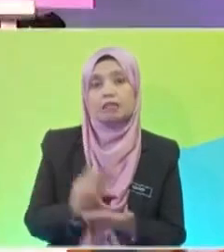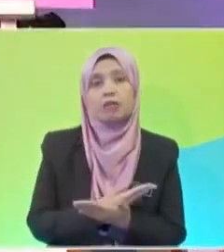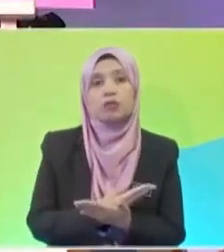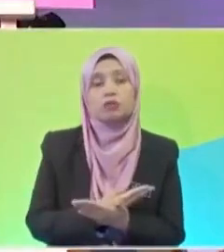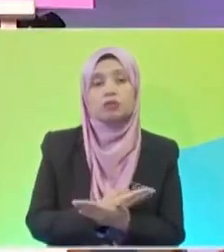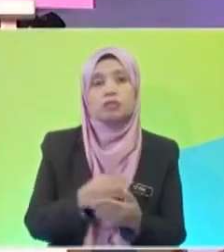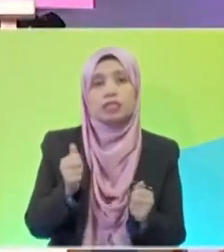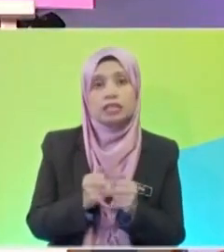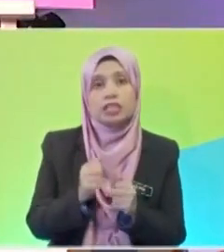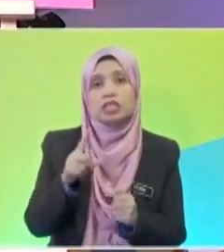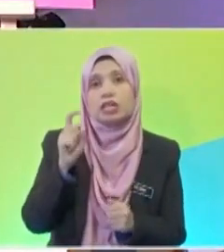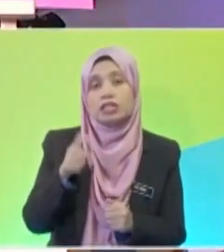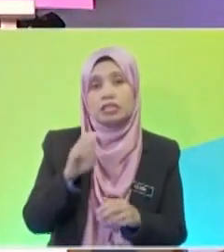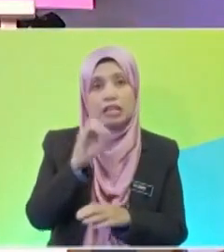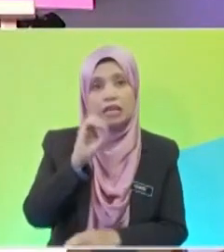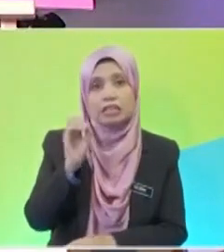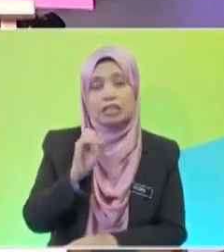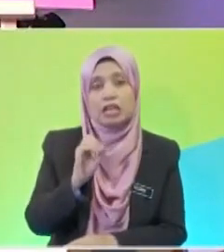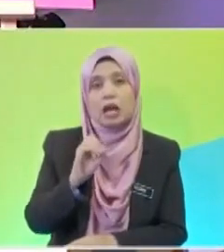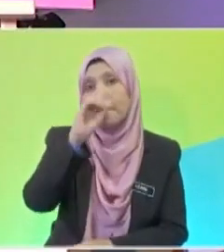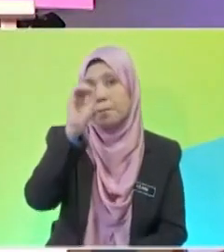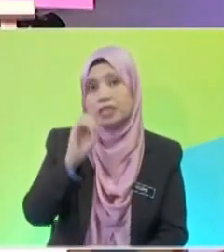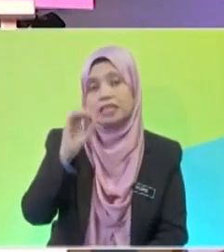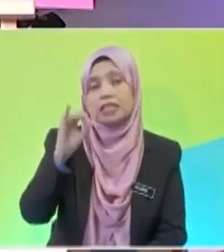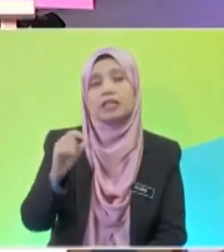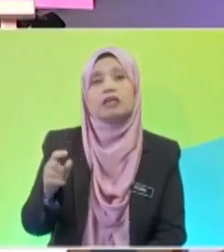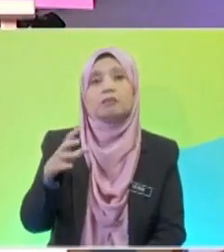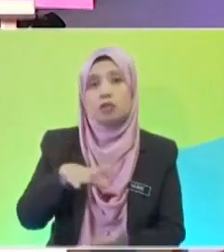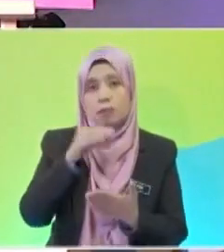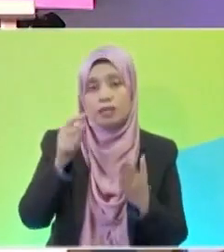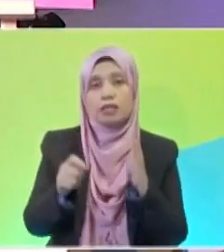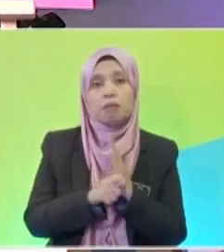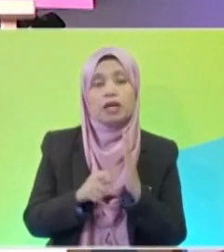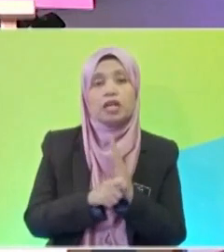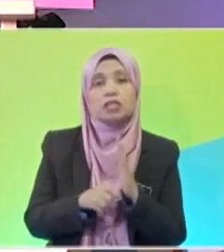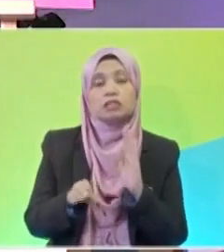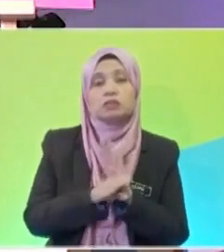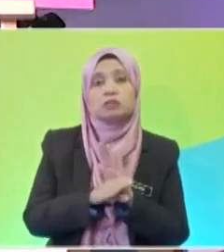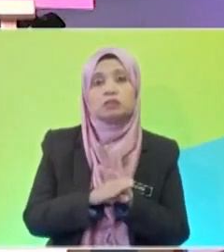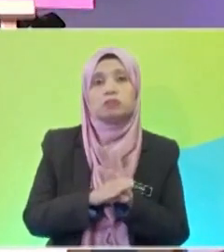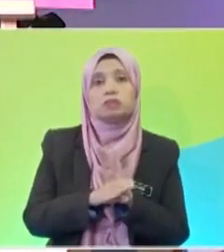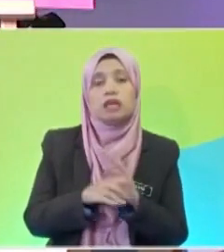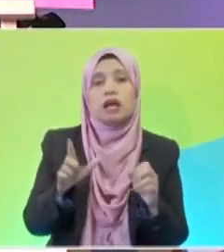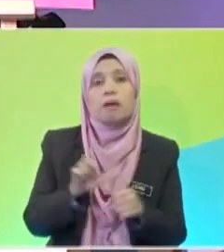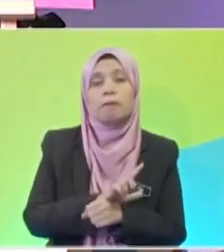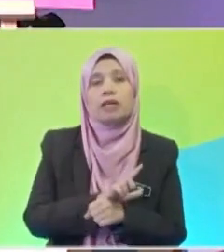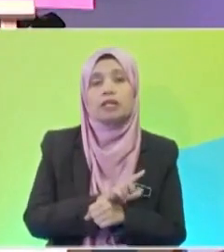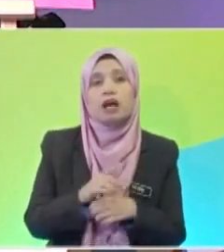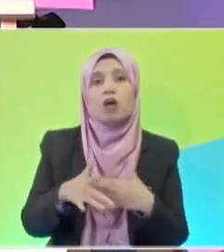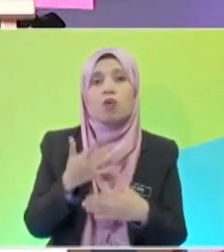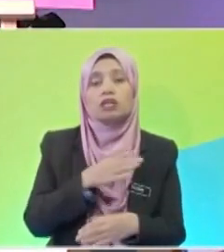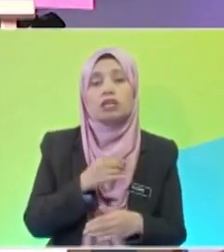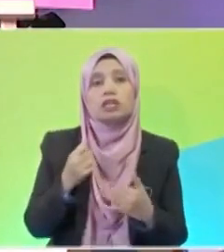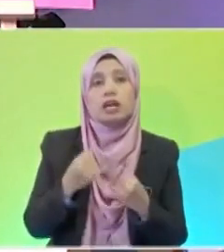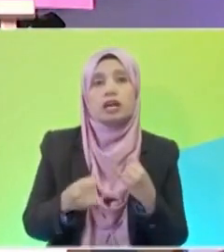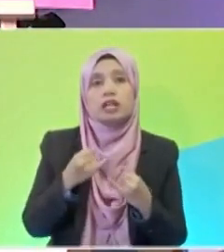Dengan syarat tidak ada persen yang diberikan dalam maklumat tambahan itu. Okey, contoh di sini, lekapan dari awal dan akhir